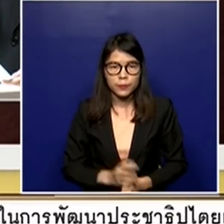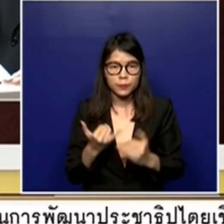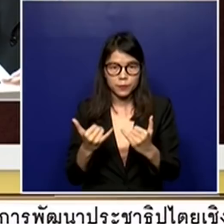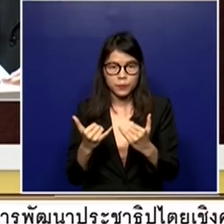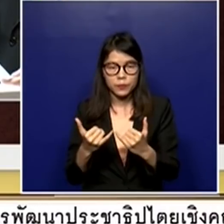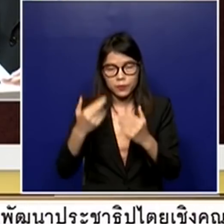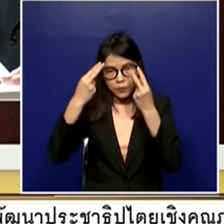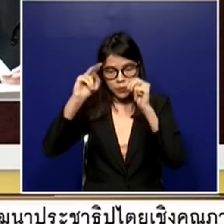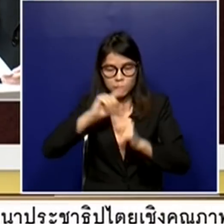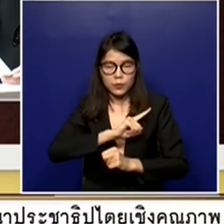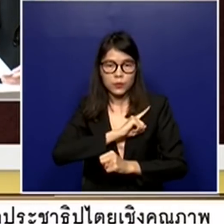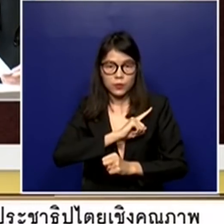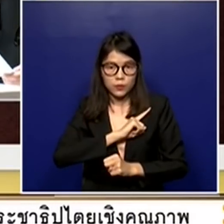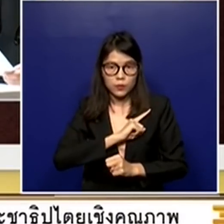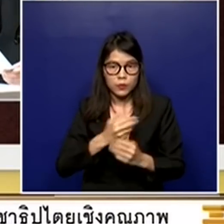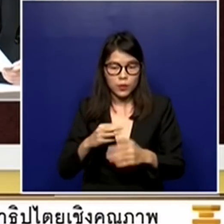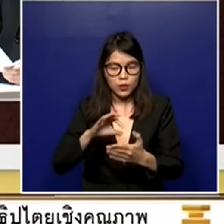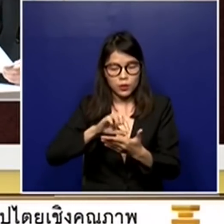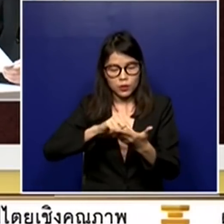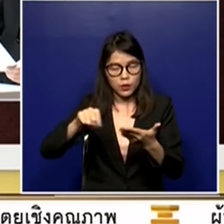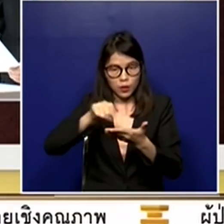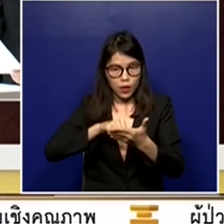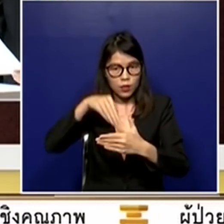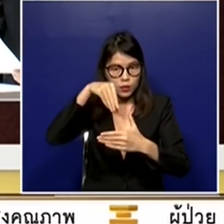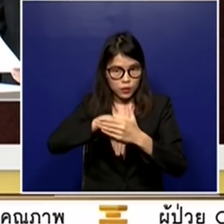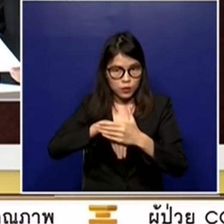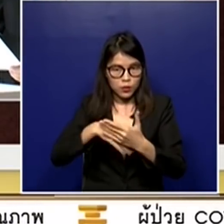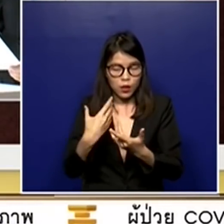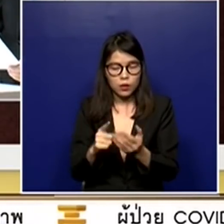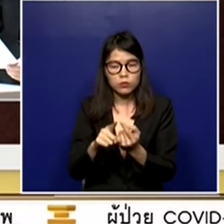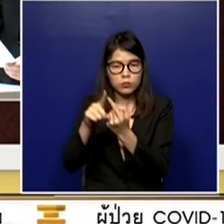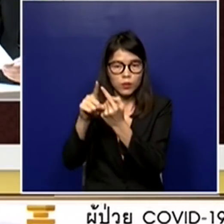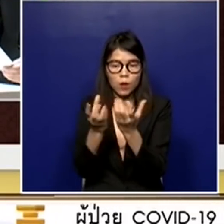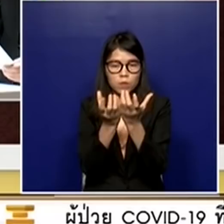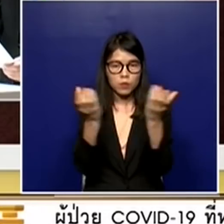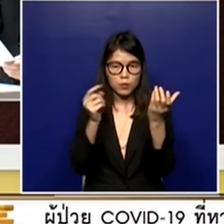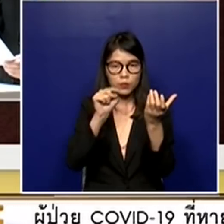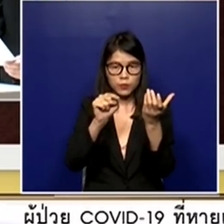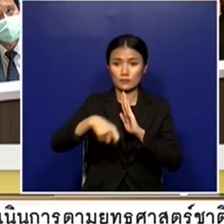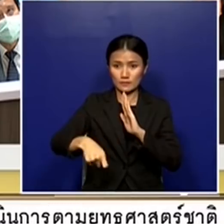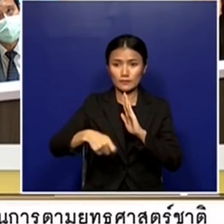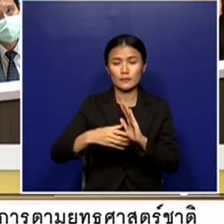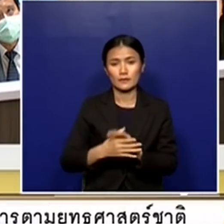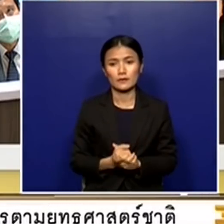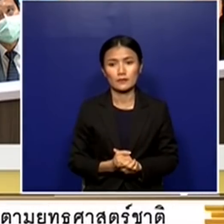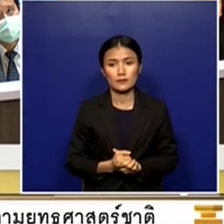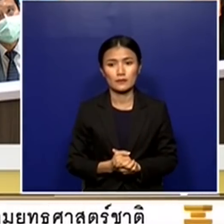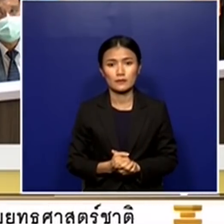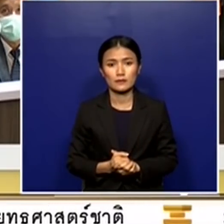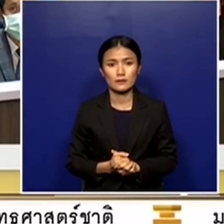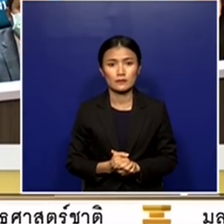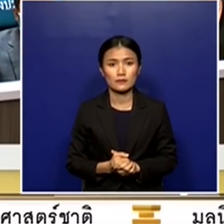แล้วนะประชาชนเนี่ยถือว่าเป็นผู้ตัดสินใจครับพอเข้าสู่วาระผู้นำฝ่ายค้านนะฮะได้มีการเสนอญัตติอภิปร